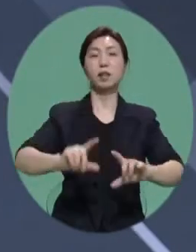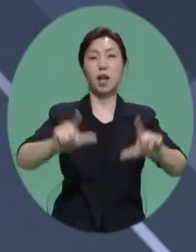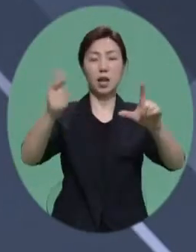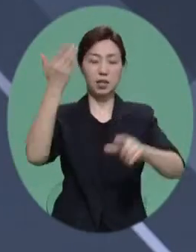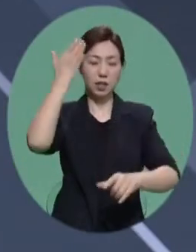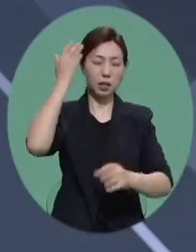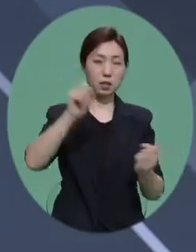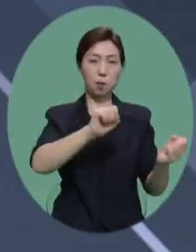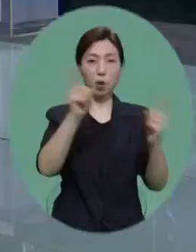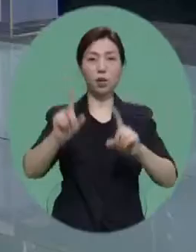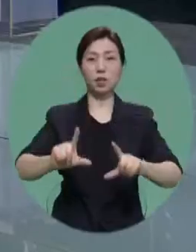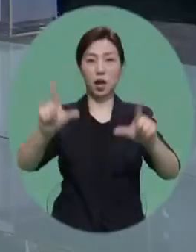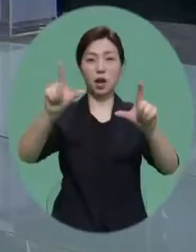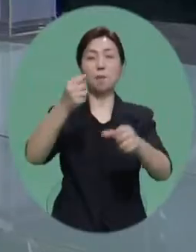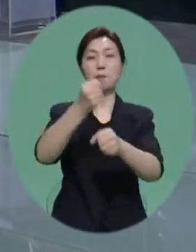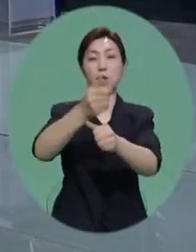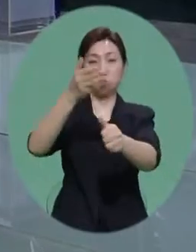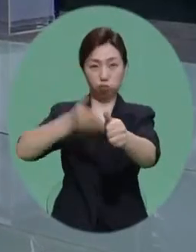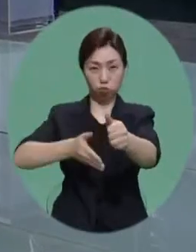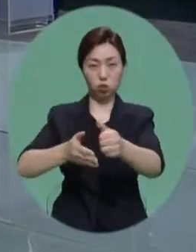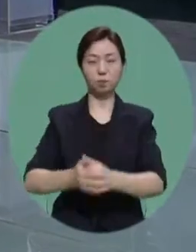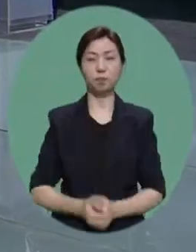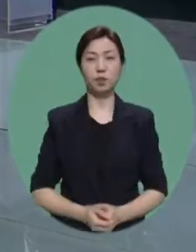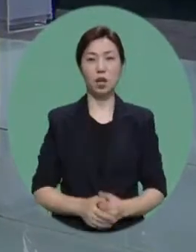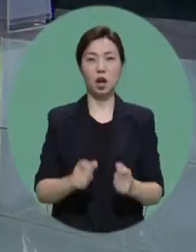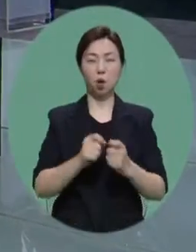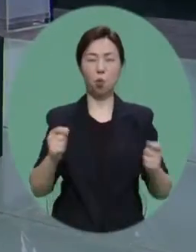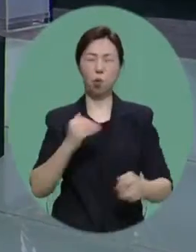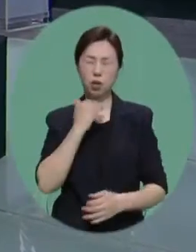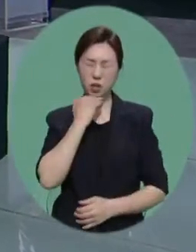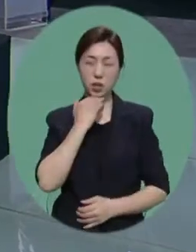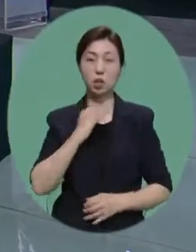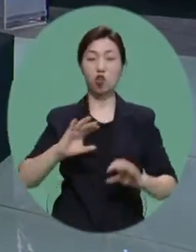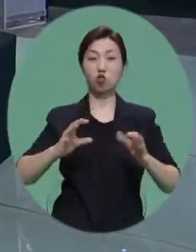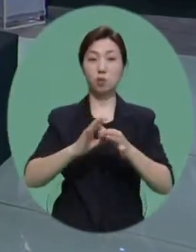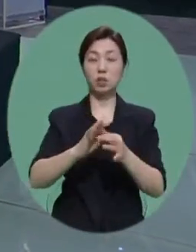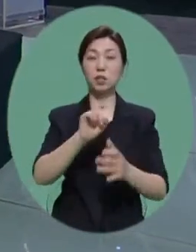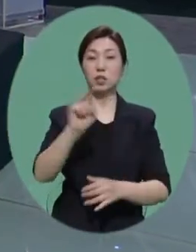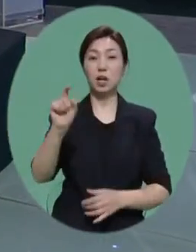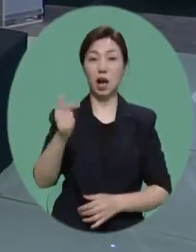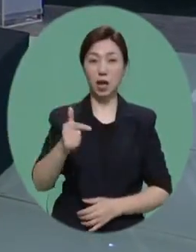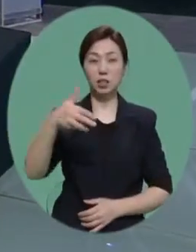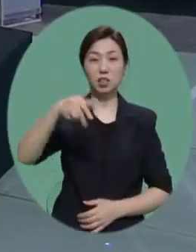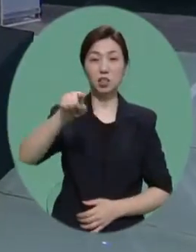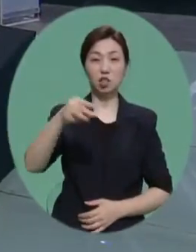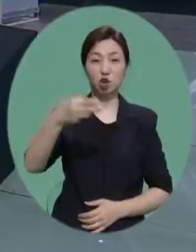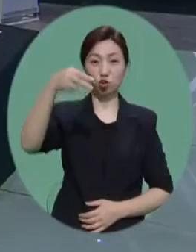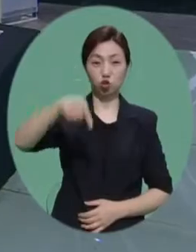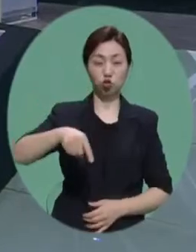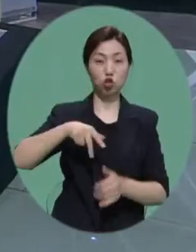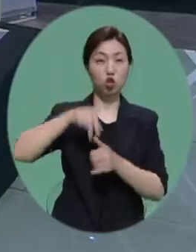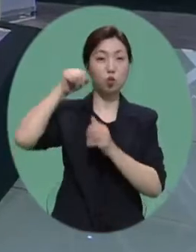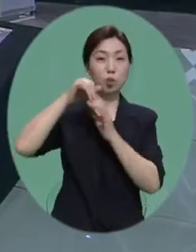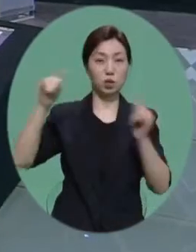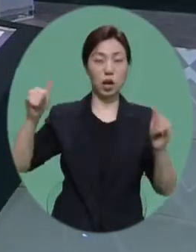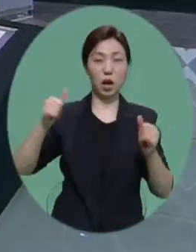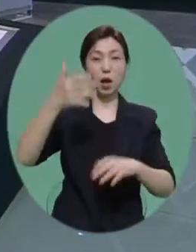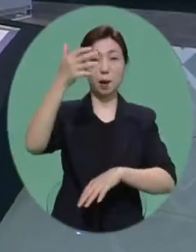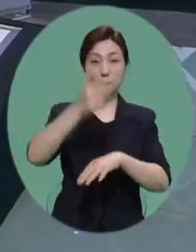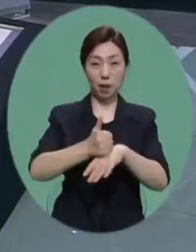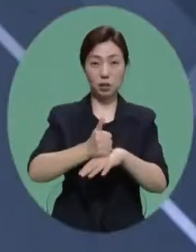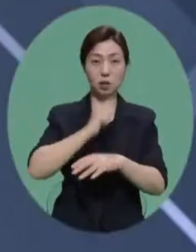내 만들어 주십시오 4 오래 기다리셨습니다 국민의 닭 안철수 후보의 마무리 발언 1분 30초